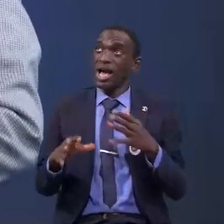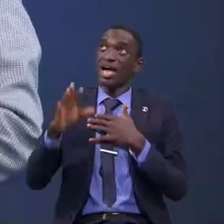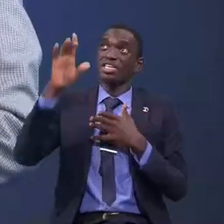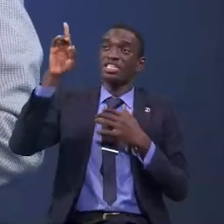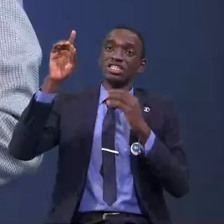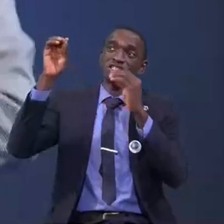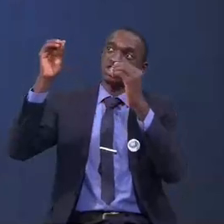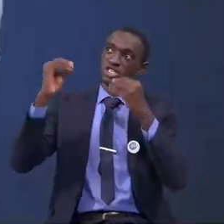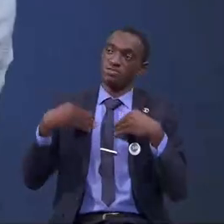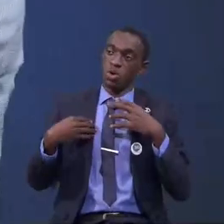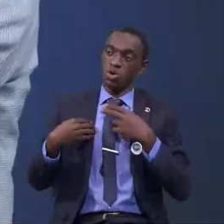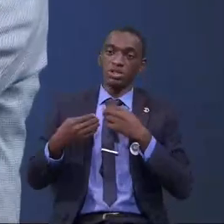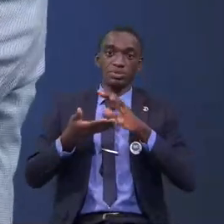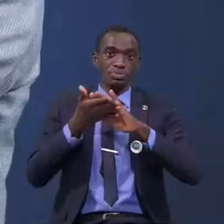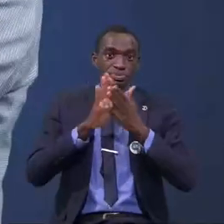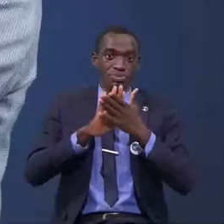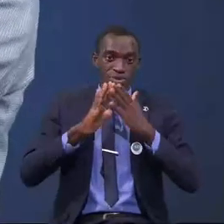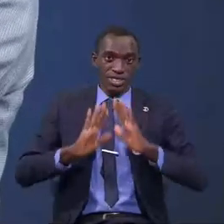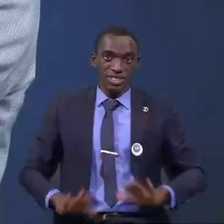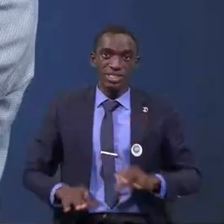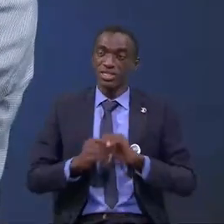il a donné la paix dans nos cœurs.